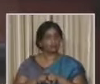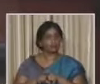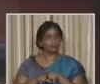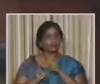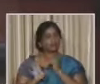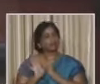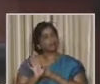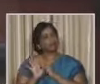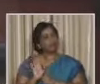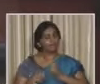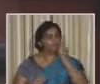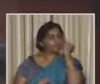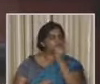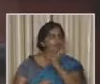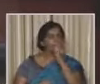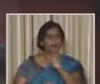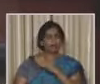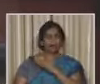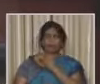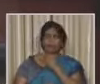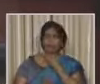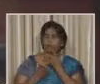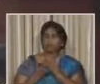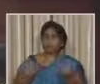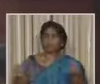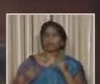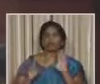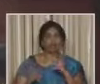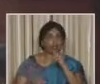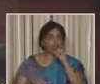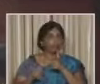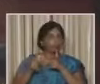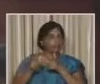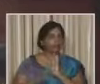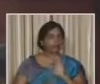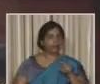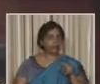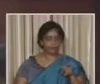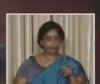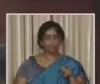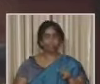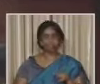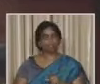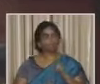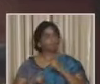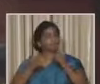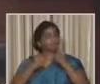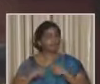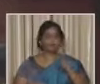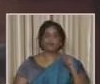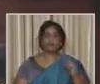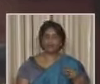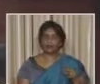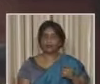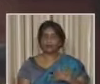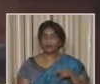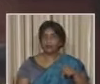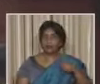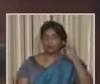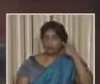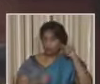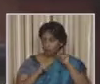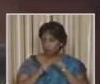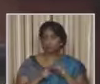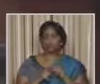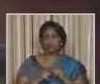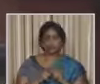குற்றம் சுமத்துவதற்காக வளமை போல் கூறுகின்ற ஒரு புஷ்பெடிய ஒளிய இது உண்மையான கதை அல்ல. இந்த குற்றச்செயல் தொடர்பாக இந்த பாராளுமன்றத்தில்